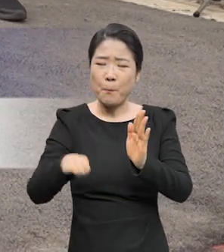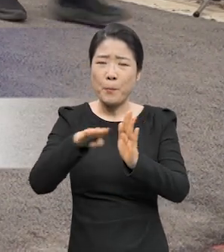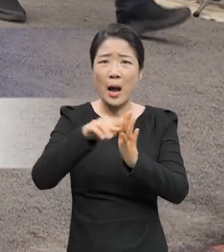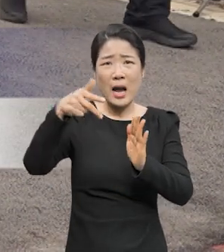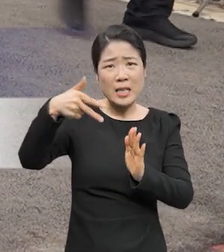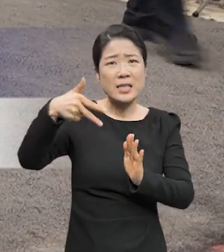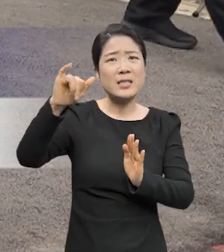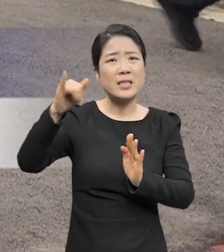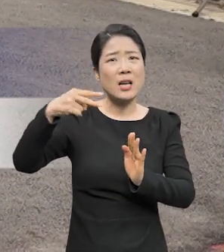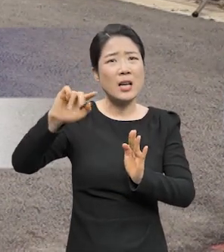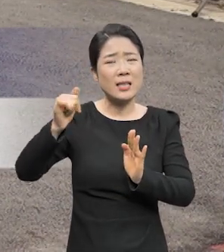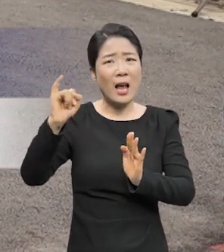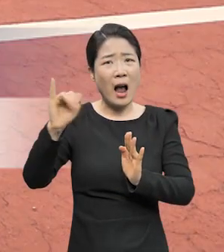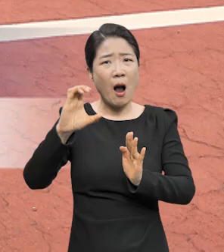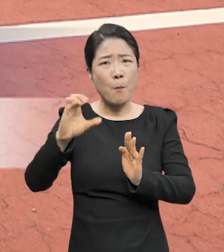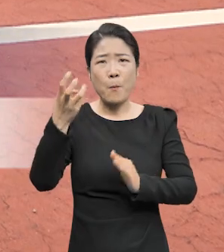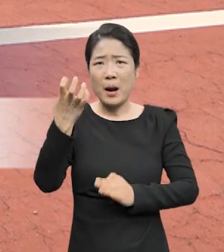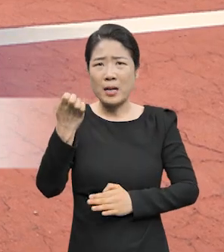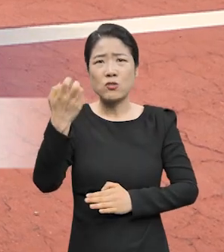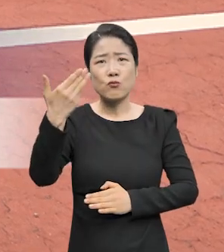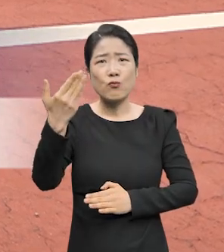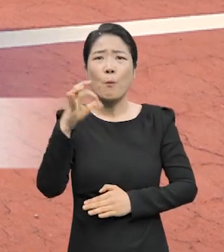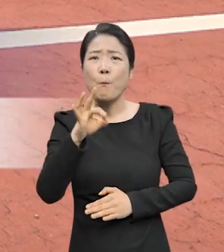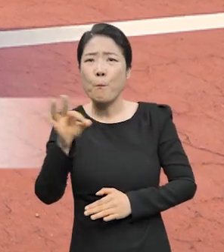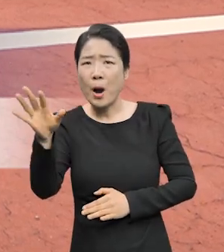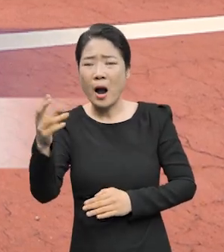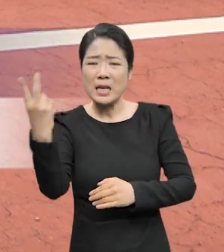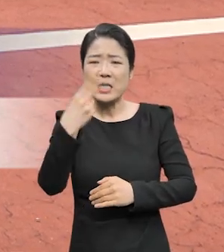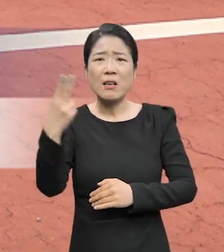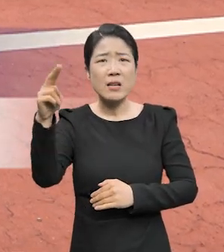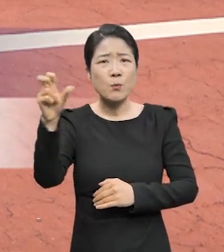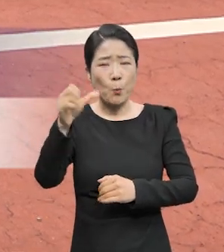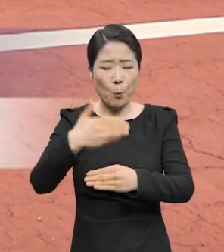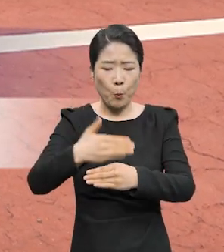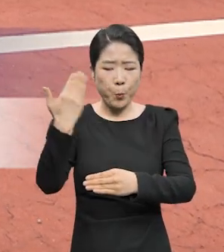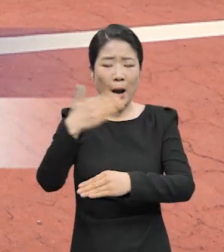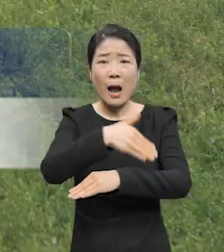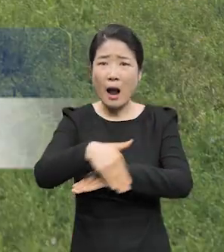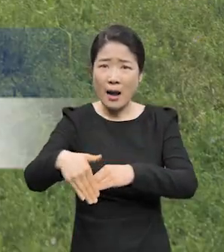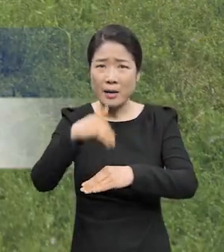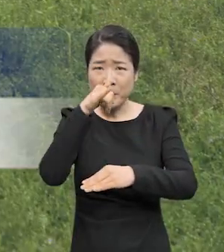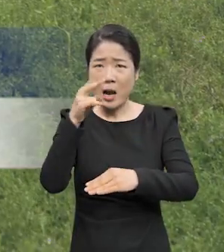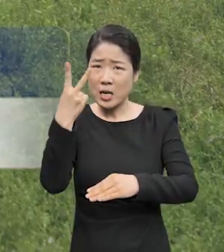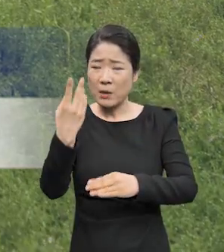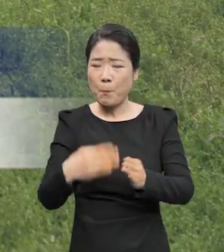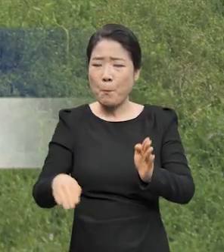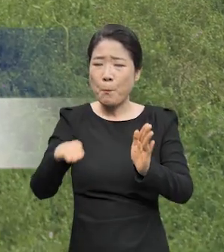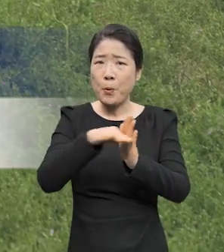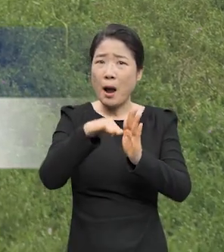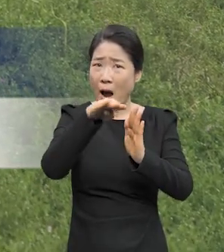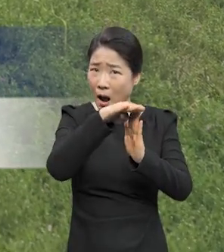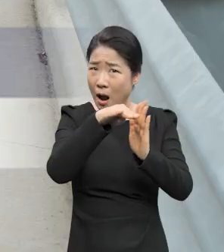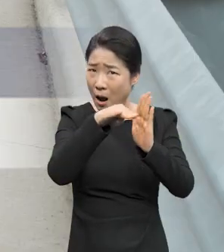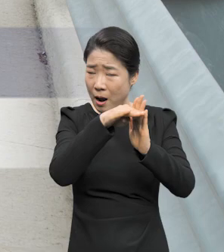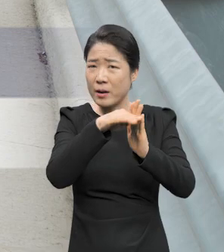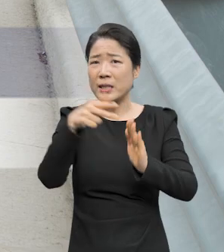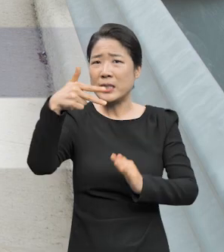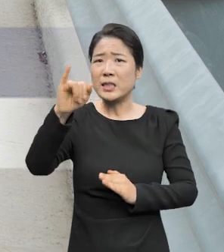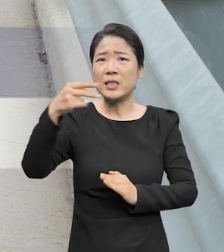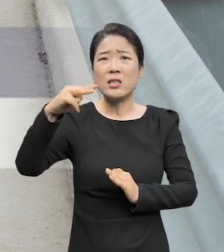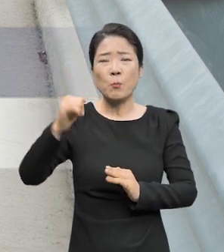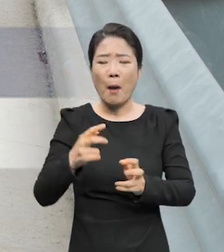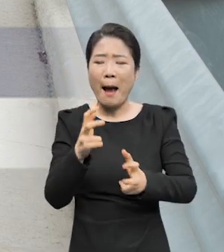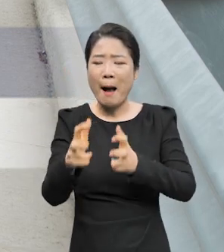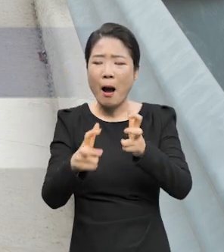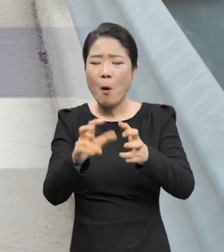1단계 지산IC 진출로 개설에 49억 원을 투입, 2025년 개통 예정이며 2단계 진입로 개설은 지산유원지